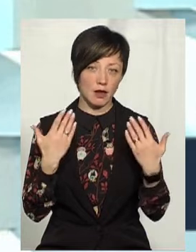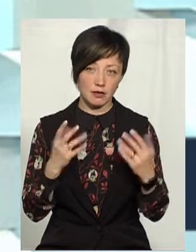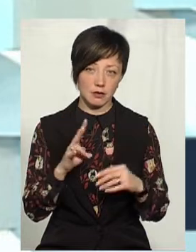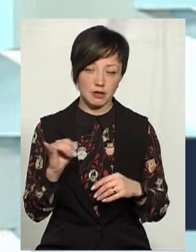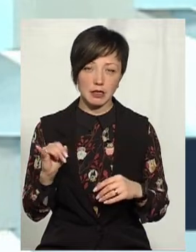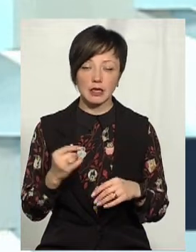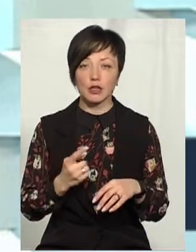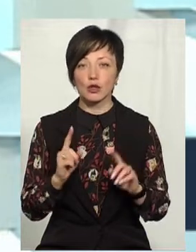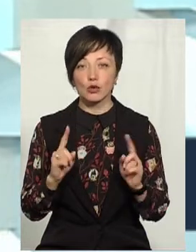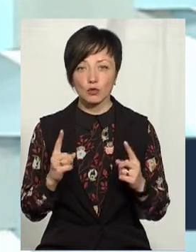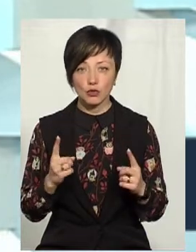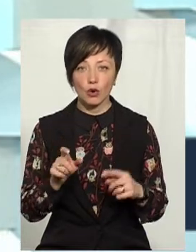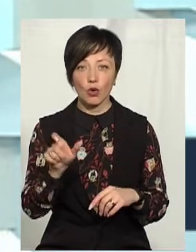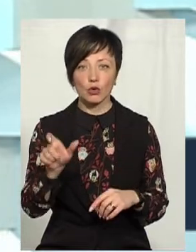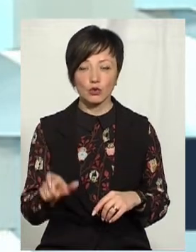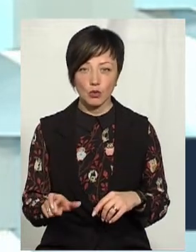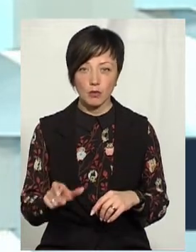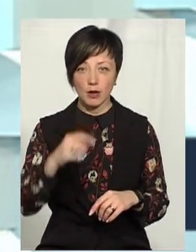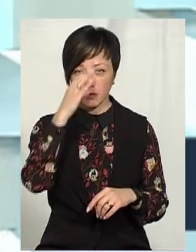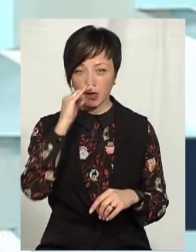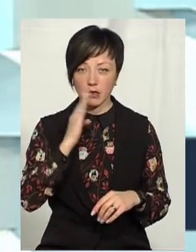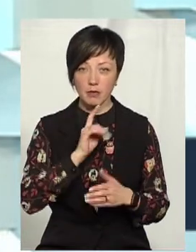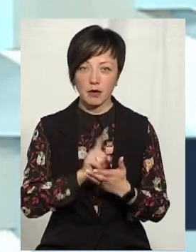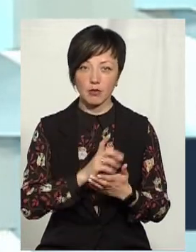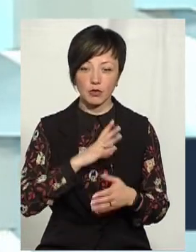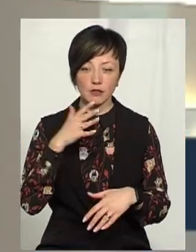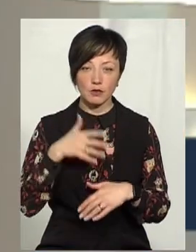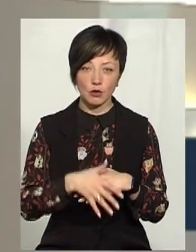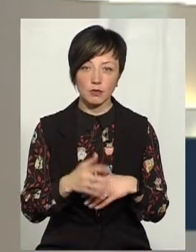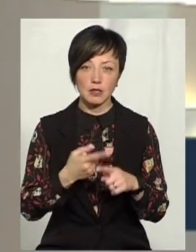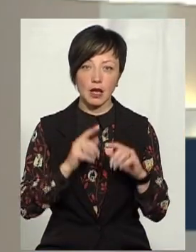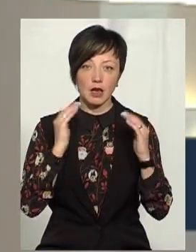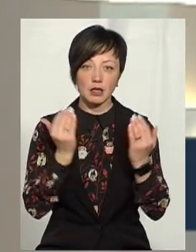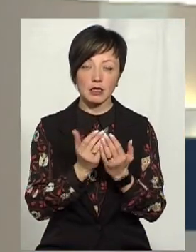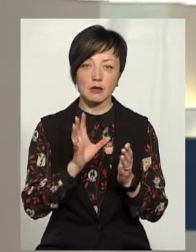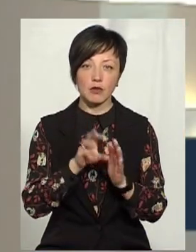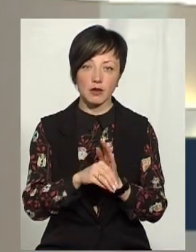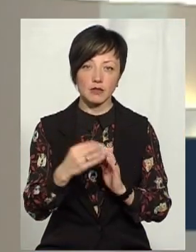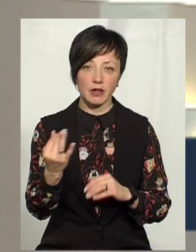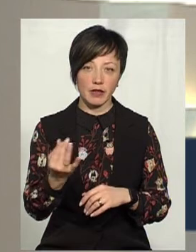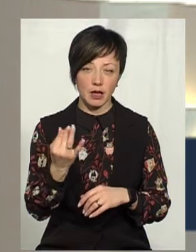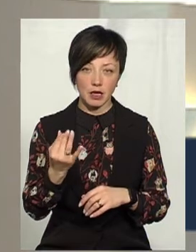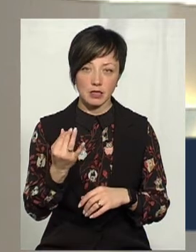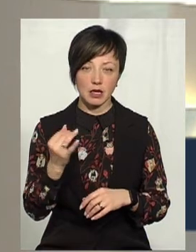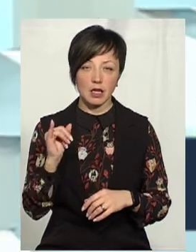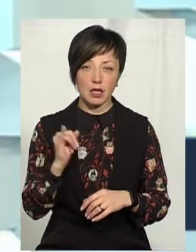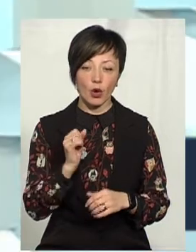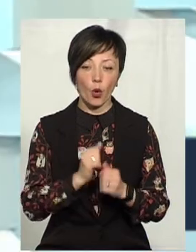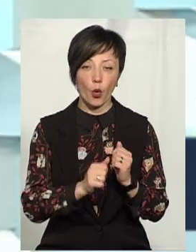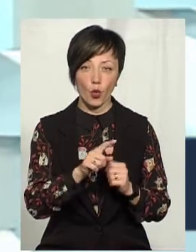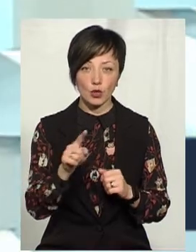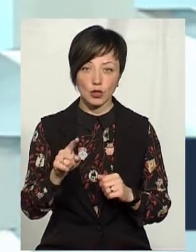канікул. Тому що особа, її батьки мають бути свідомі того, що цей карантин запроваджено в їх інтересах. І